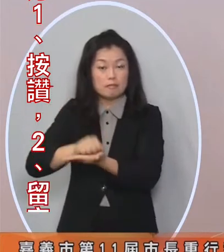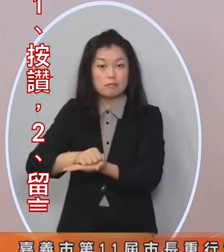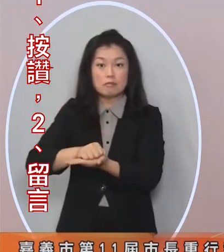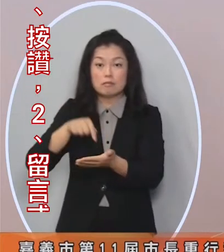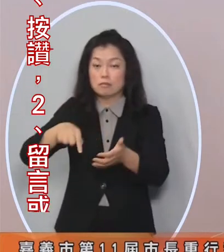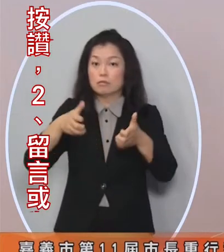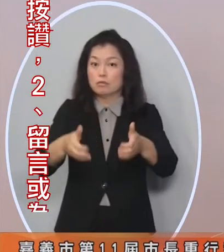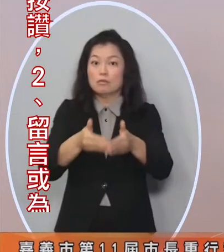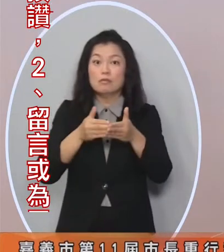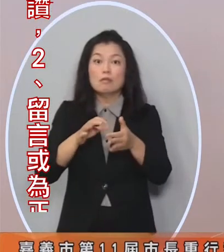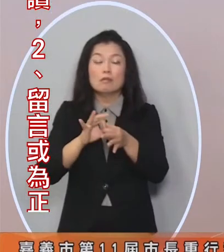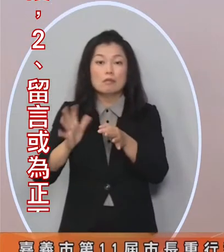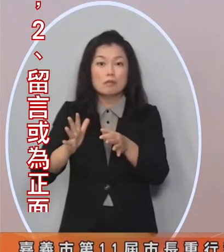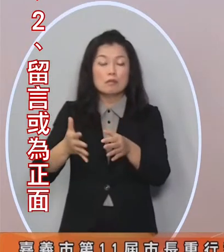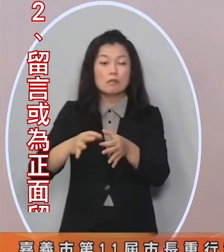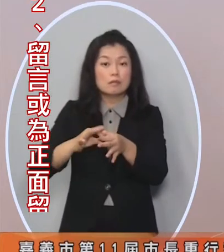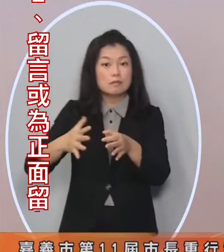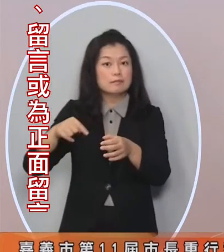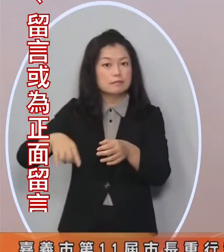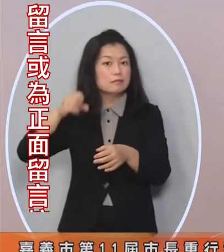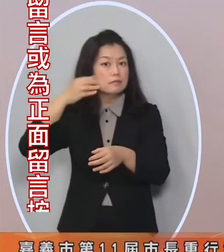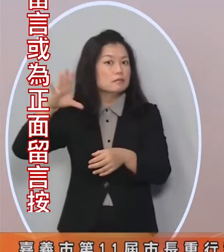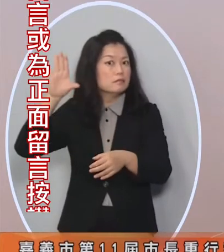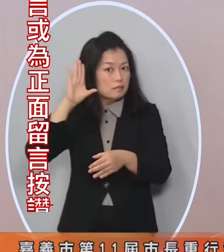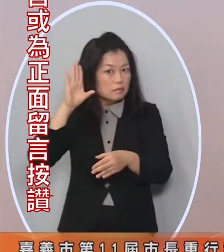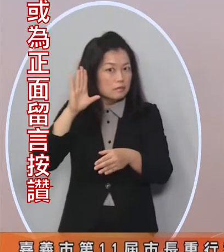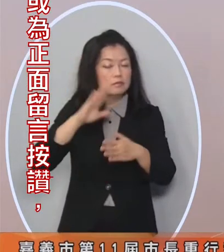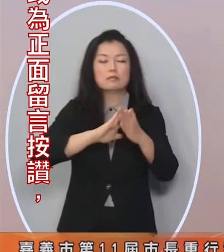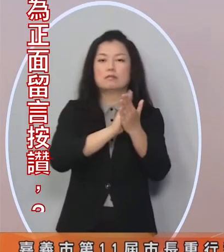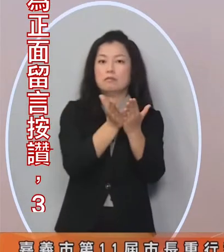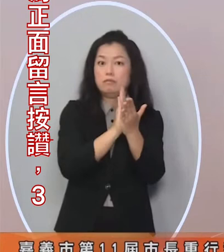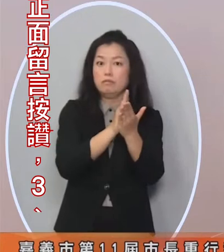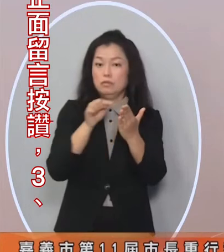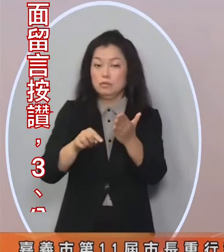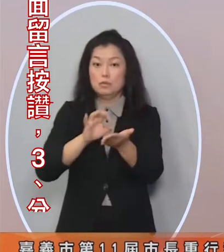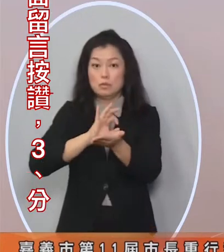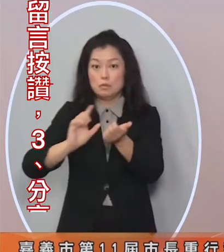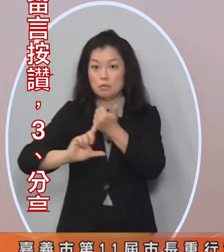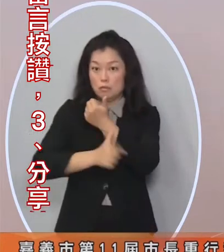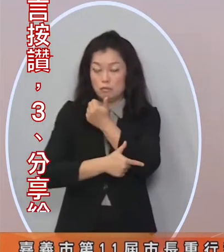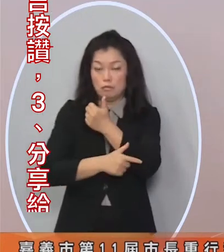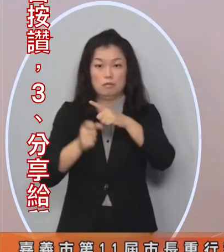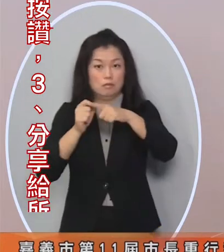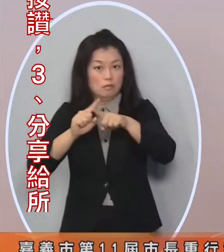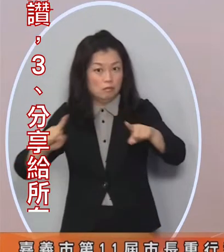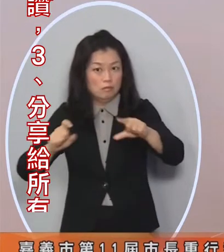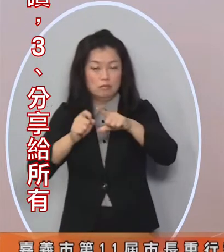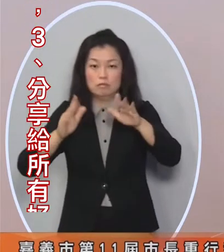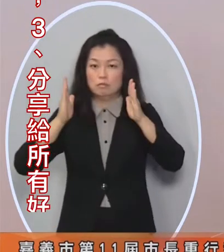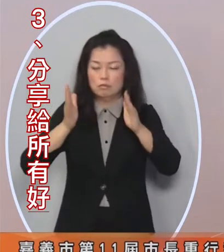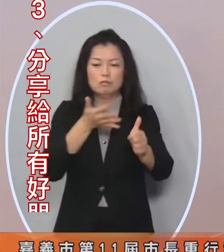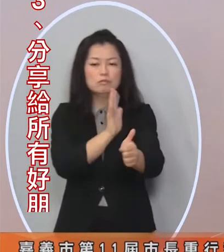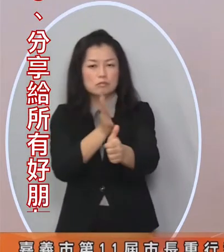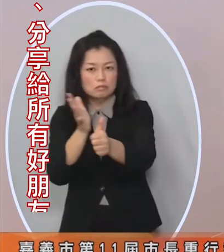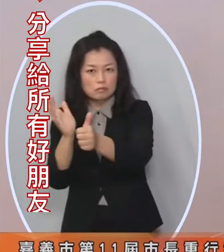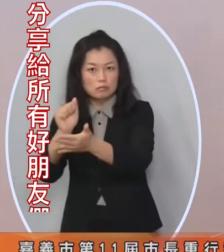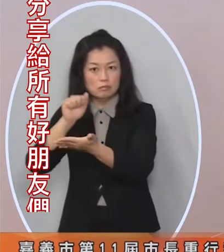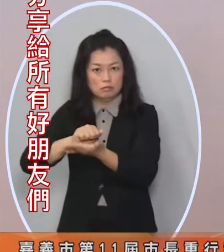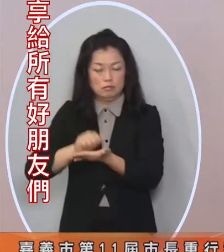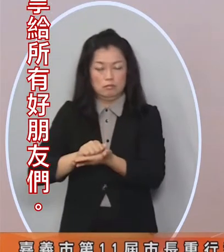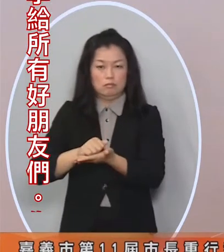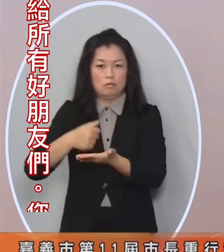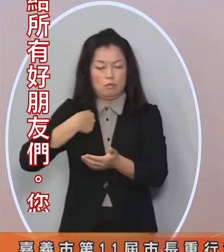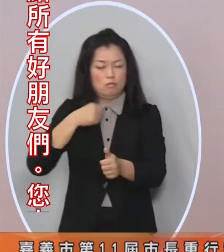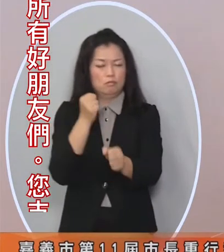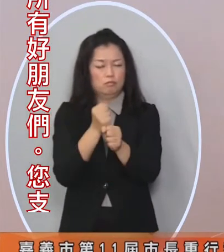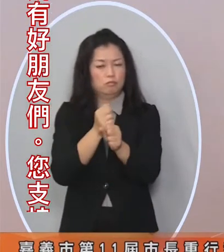体杂志，大家用最公平公正的方式来做评比。我们努力做了，所以呢，能包